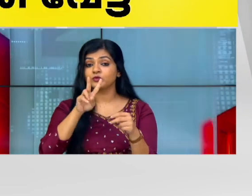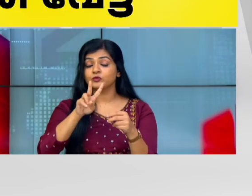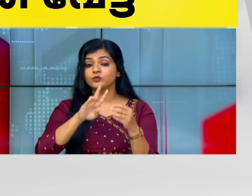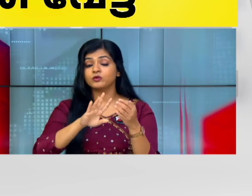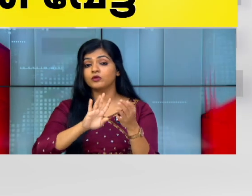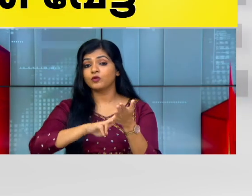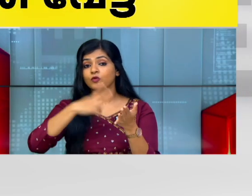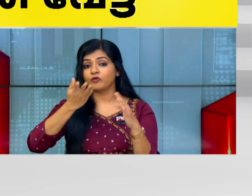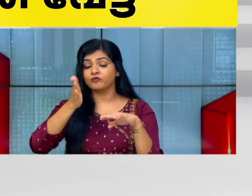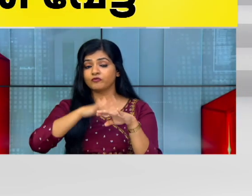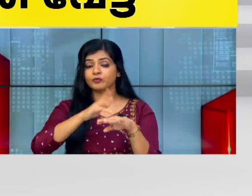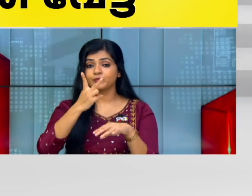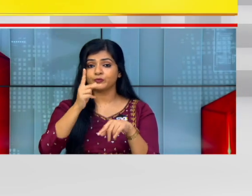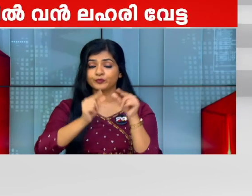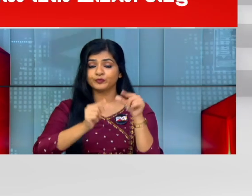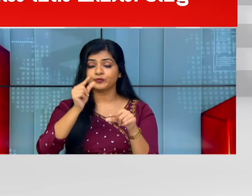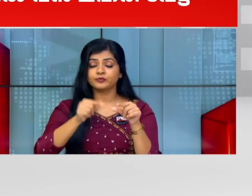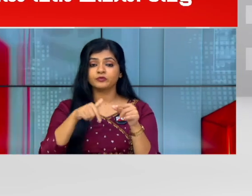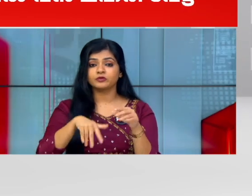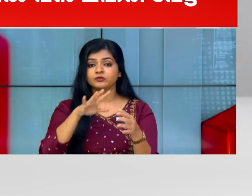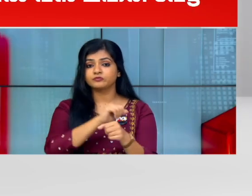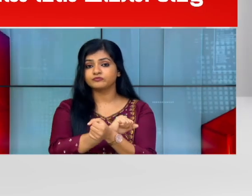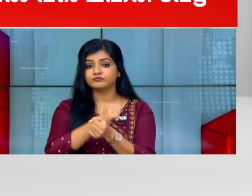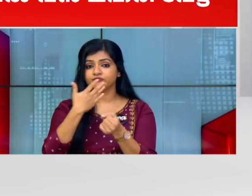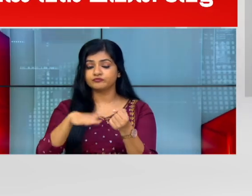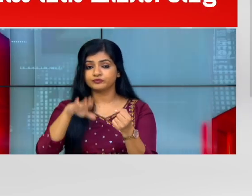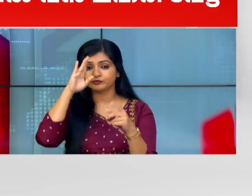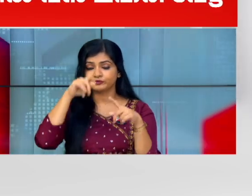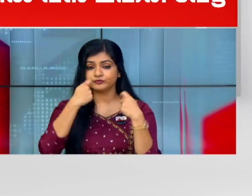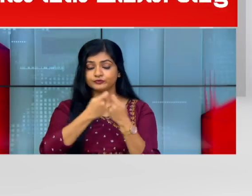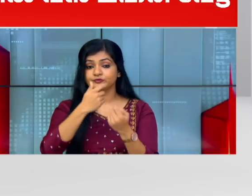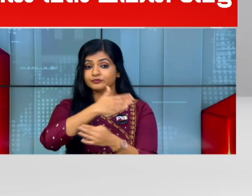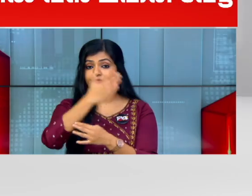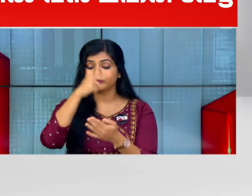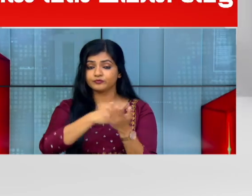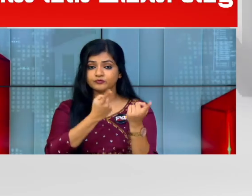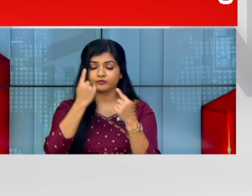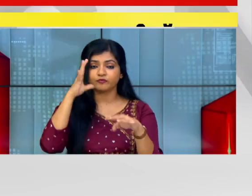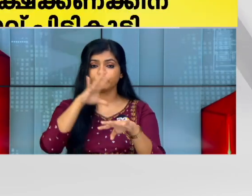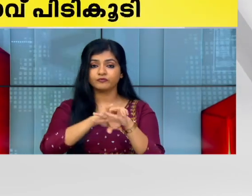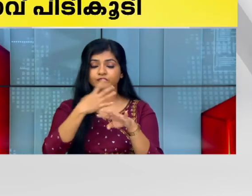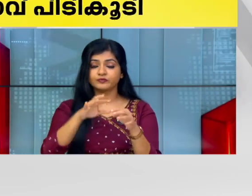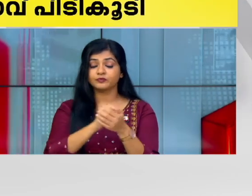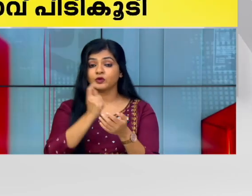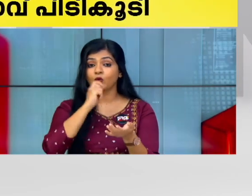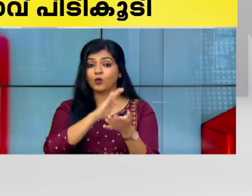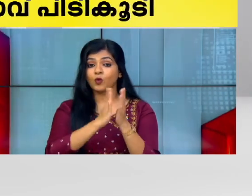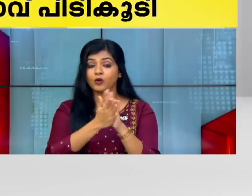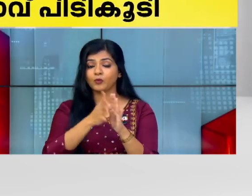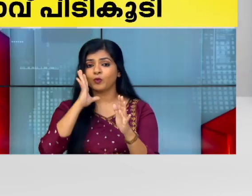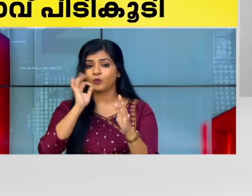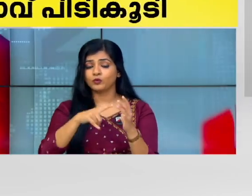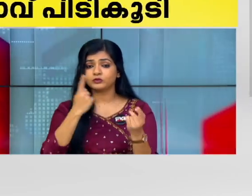പശ്ചിമ ബംഗാൾ സ്വദേശികളായ സജൽ ദാസ്, സബുജ് മണ്ഡൽ എന്നിവരെയാണ് ഈ ചെക്ക് പോസ്റ്റിൽ പിടികൂടിയത്. ഏതായാലും ഈ ഓണം സ്പെഷ്യൽ ഡ്രൈവിന്റെ